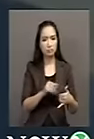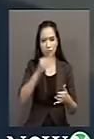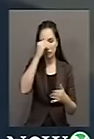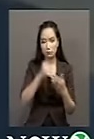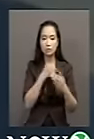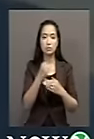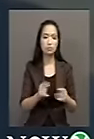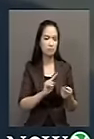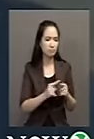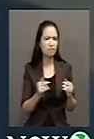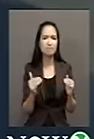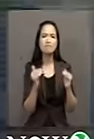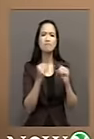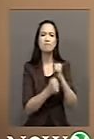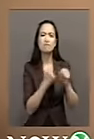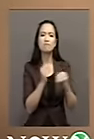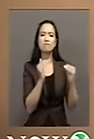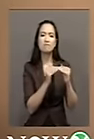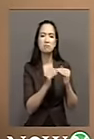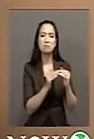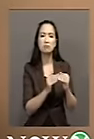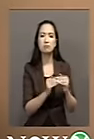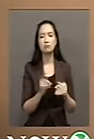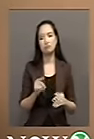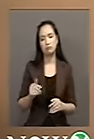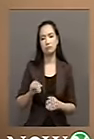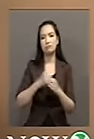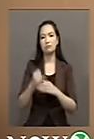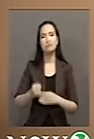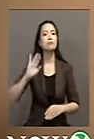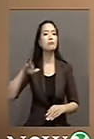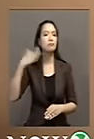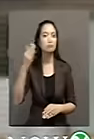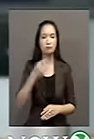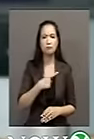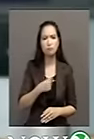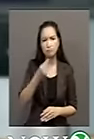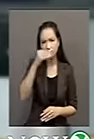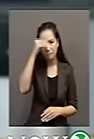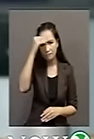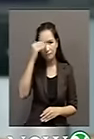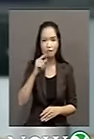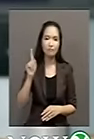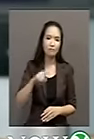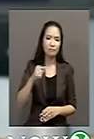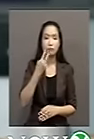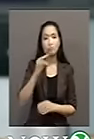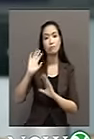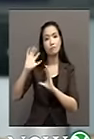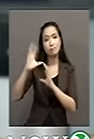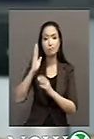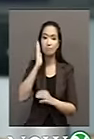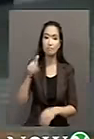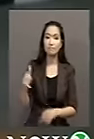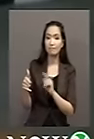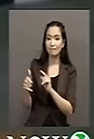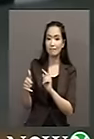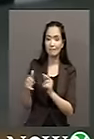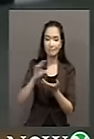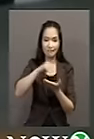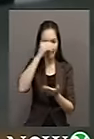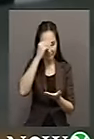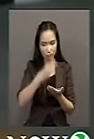ว่าเพื่อนๆวัยเดียวกันเนื่องมาจากชอบศึกษาเรียนรู้เรื่องต่างๆและเรียนภาษาอังกฤษจากการชมภาพยนตร์เด็กชายสุยัตมัจจาจ